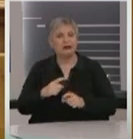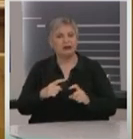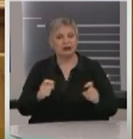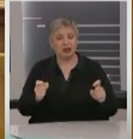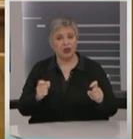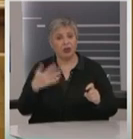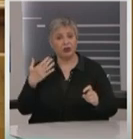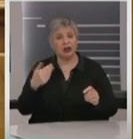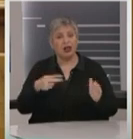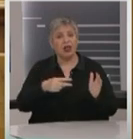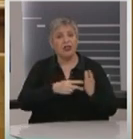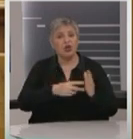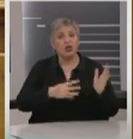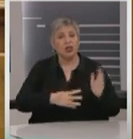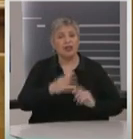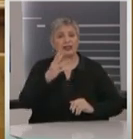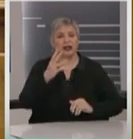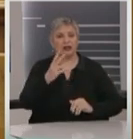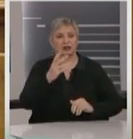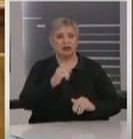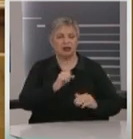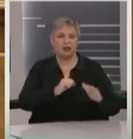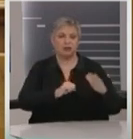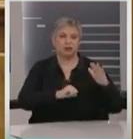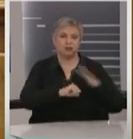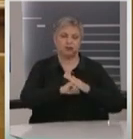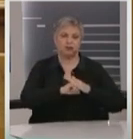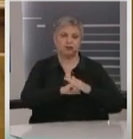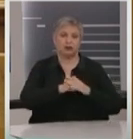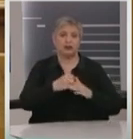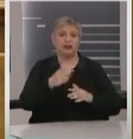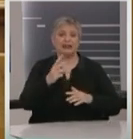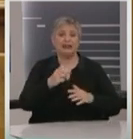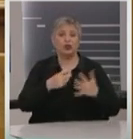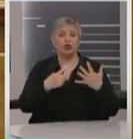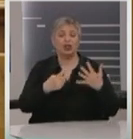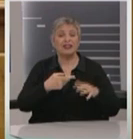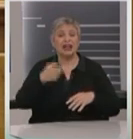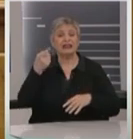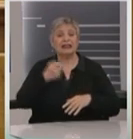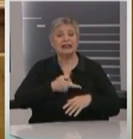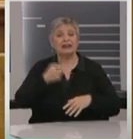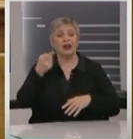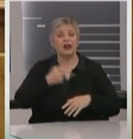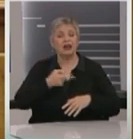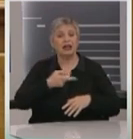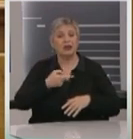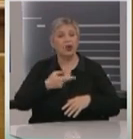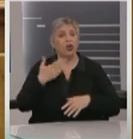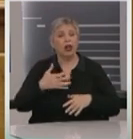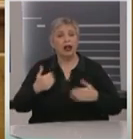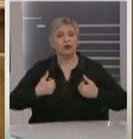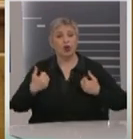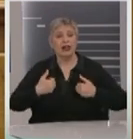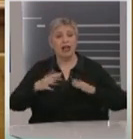ότι το 2014 χτυπήσατε ταβάνι. Φτάσαμε στο 27%, ενώ η ανεργία των νέων στο